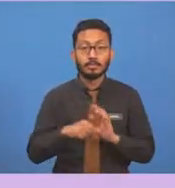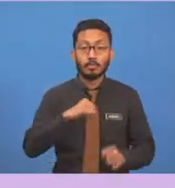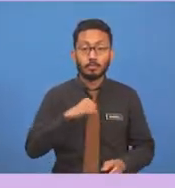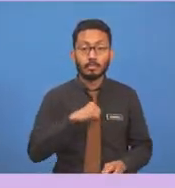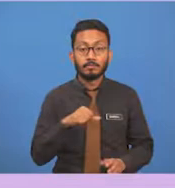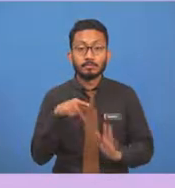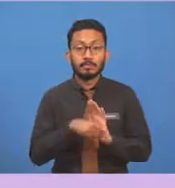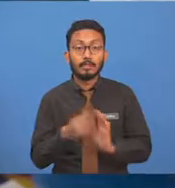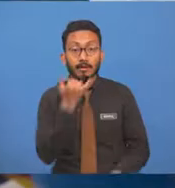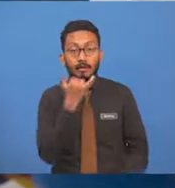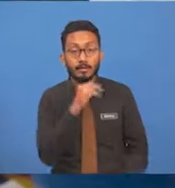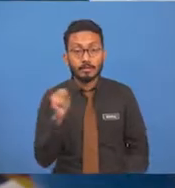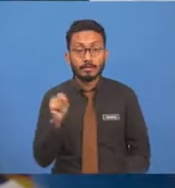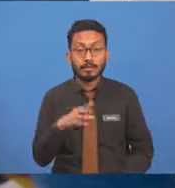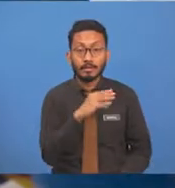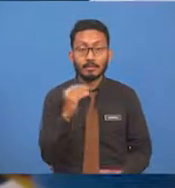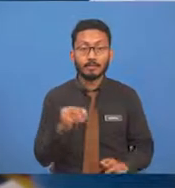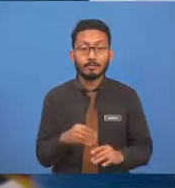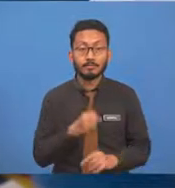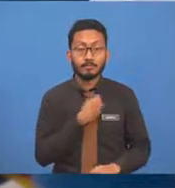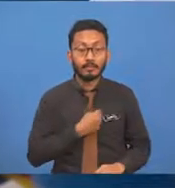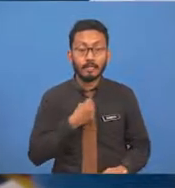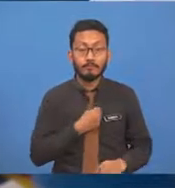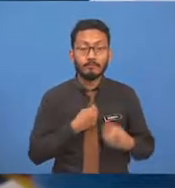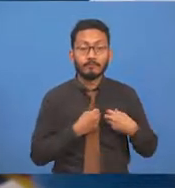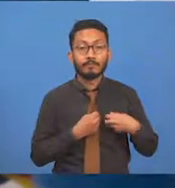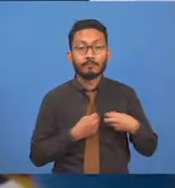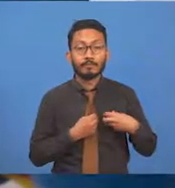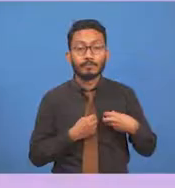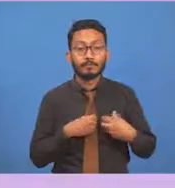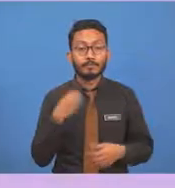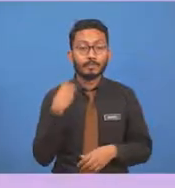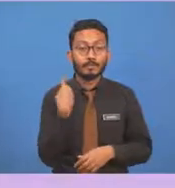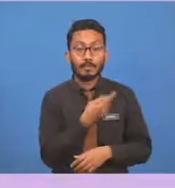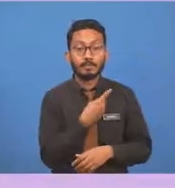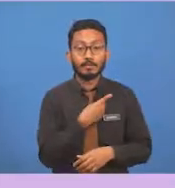maaf. Murid-murid, mari kita hayati situasi perbualan ini.